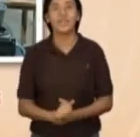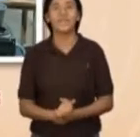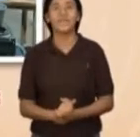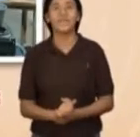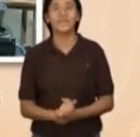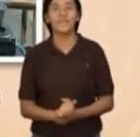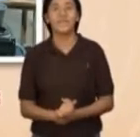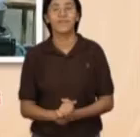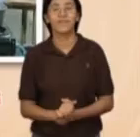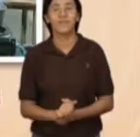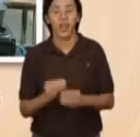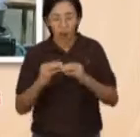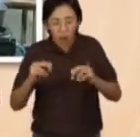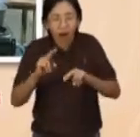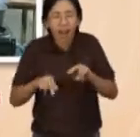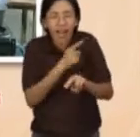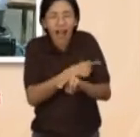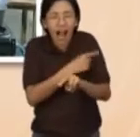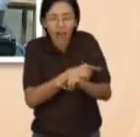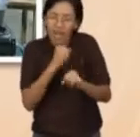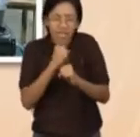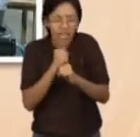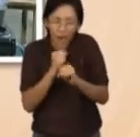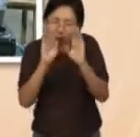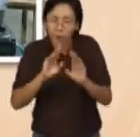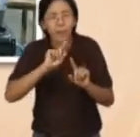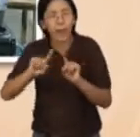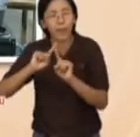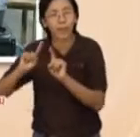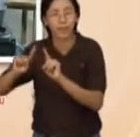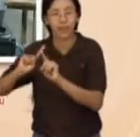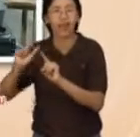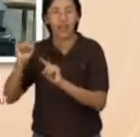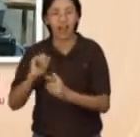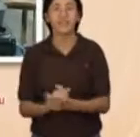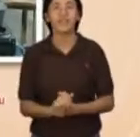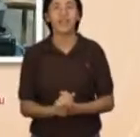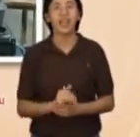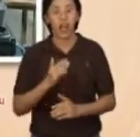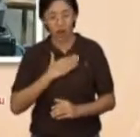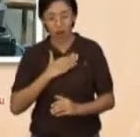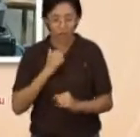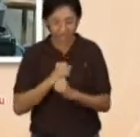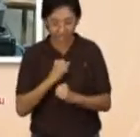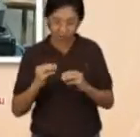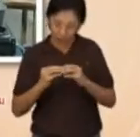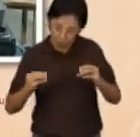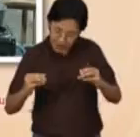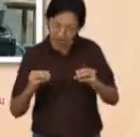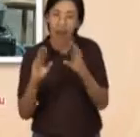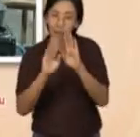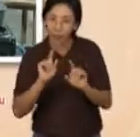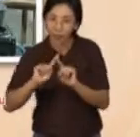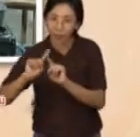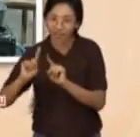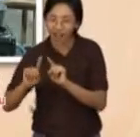อกมันจะออกมาเป็นรูปกองก็มีเป็นรูปดอกไม้ก็มี เอ้าทำไมอย่างนั้นนะ ก็อยู่ที่คนทำนะว่าจะทำออกมาเพราะว่